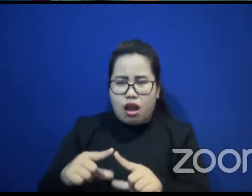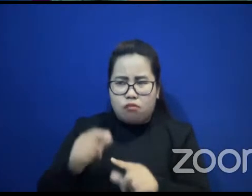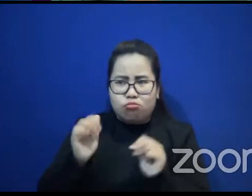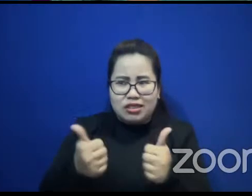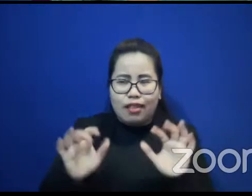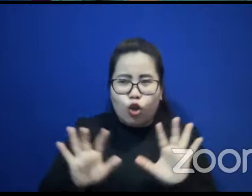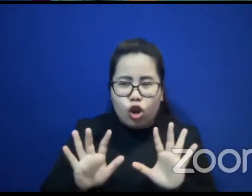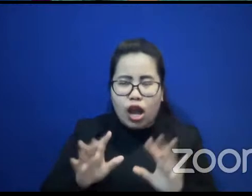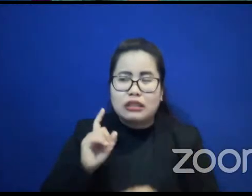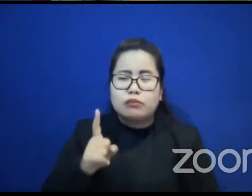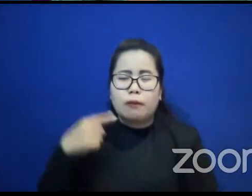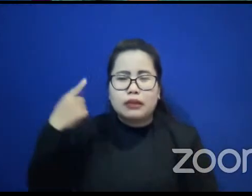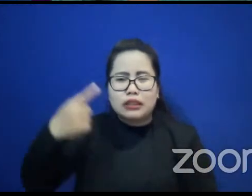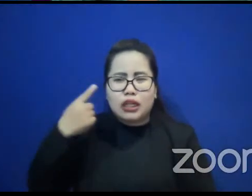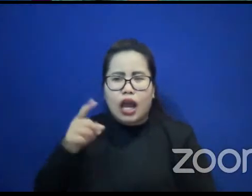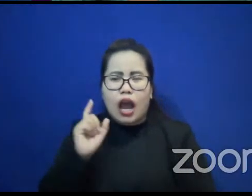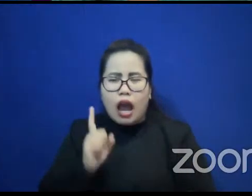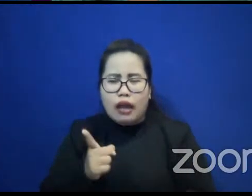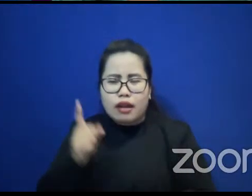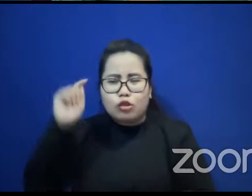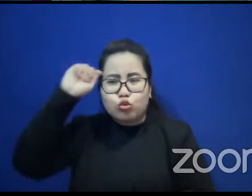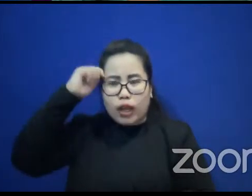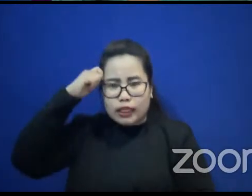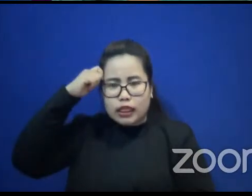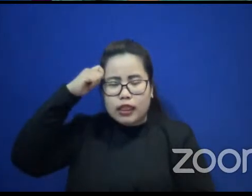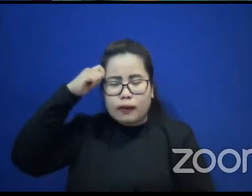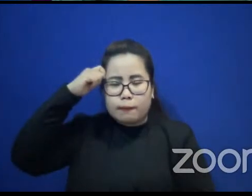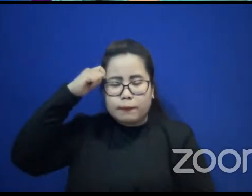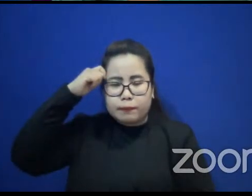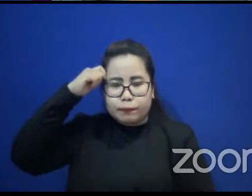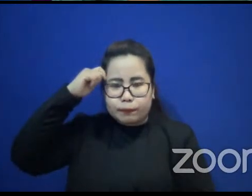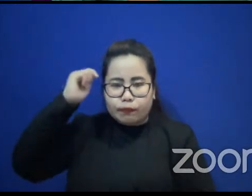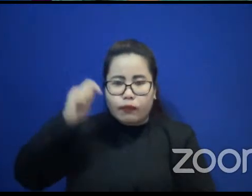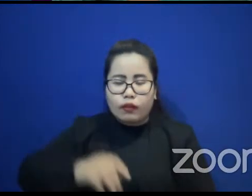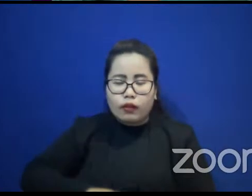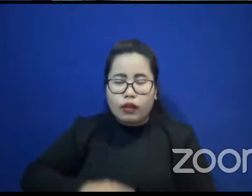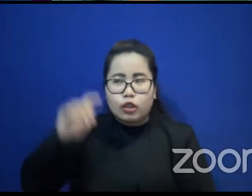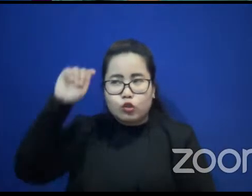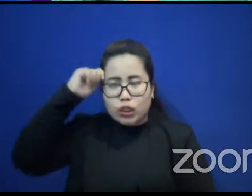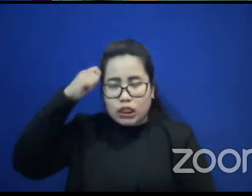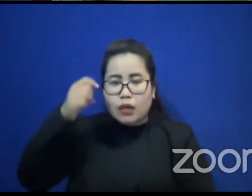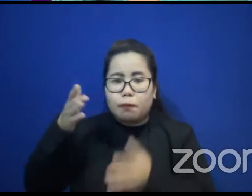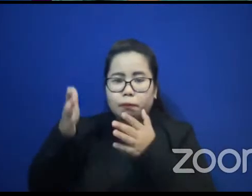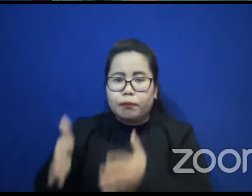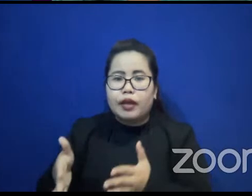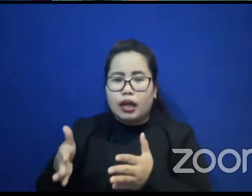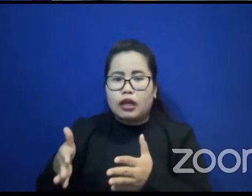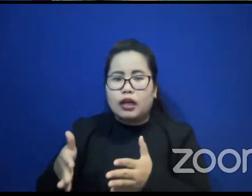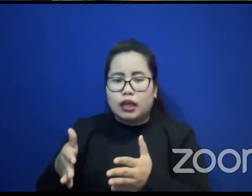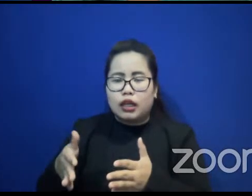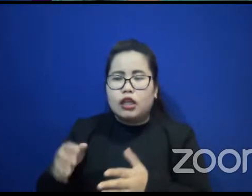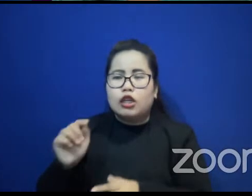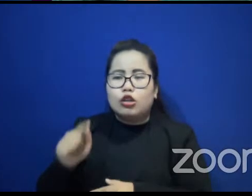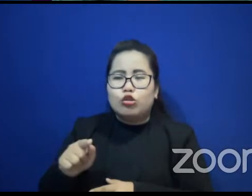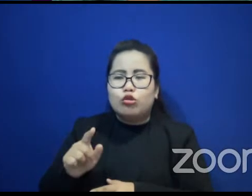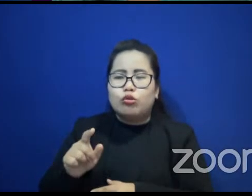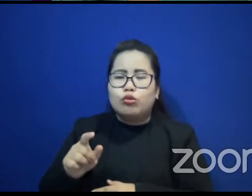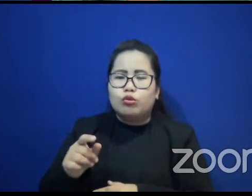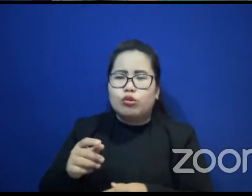eh apa ada kesulitan bagi pihak yang menjadi korban itu membuktikan bahwa